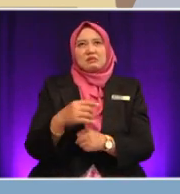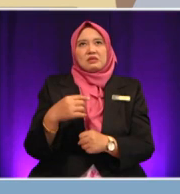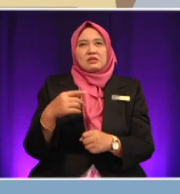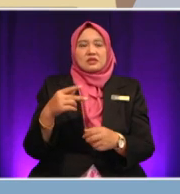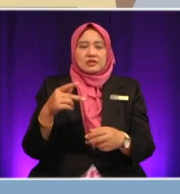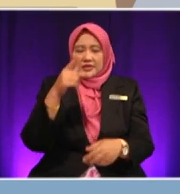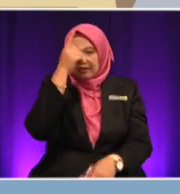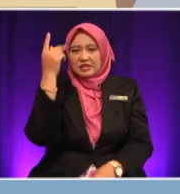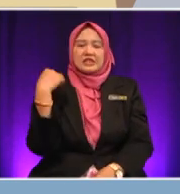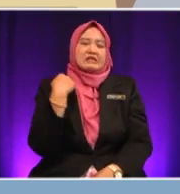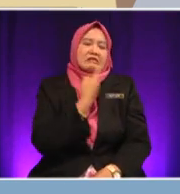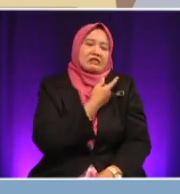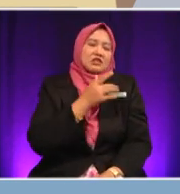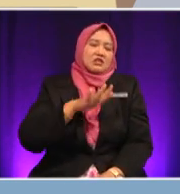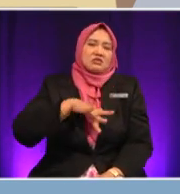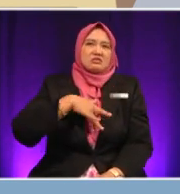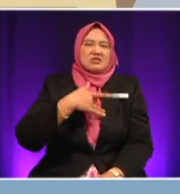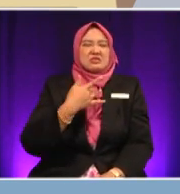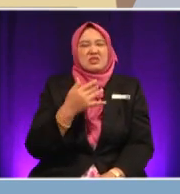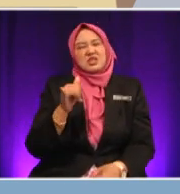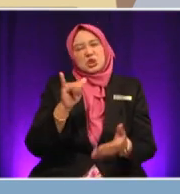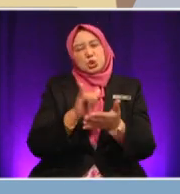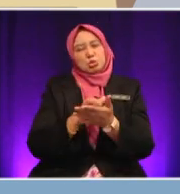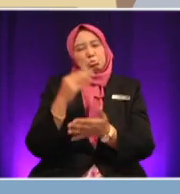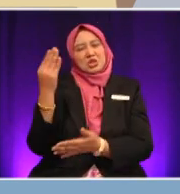Mencuri itu mencuri hak cipta itu adalah suatu Pegadaian